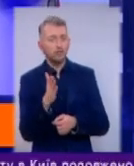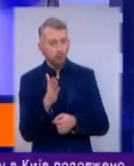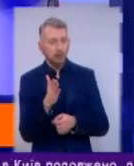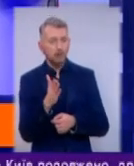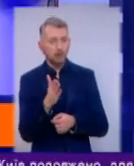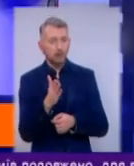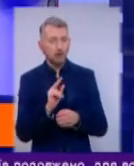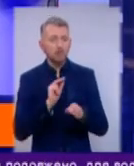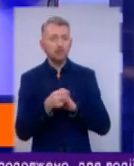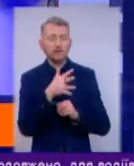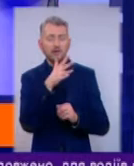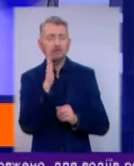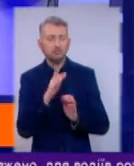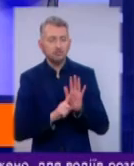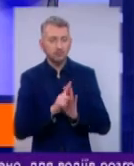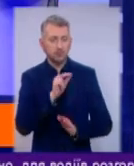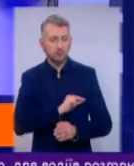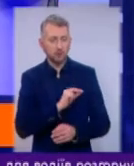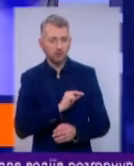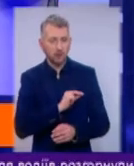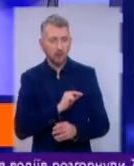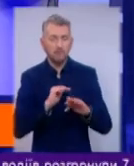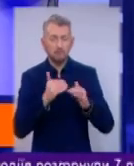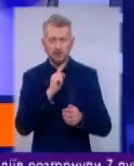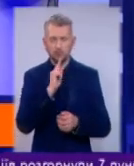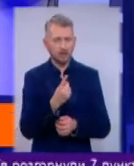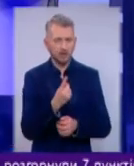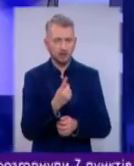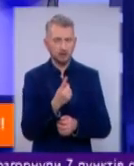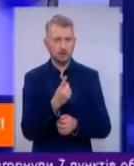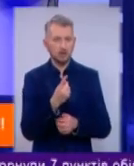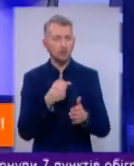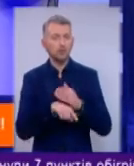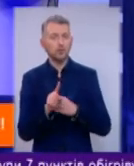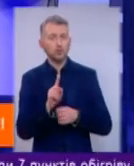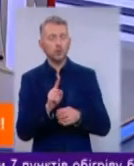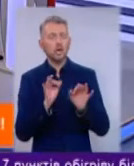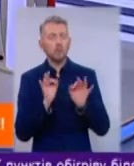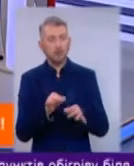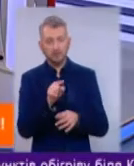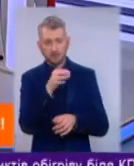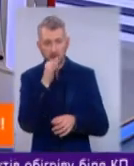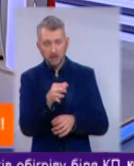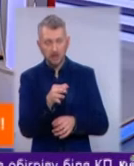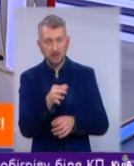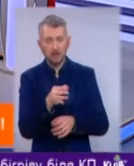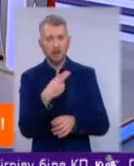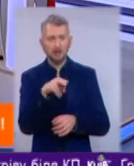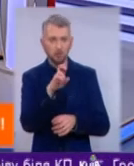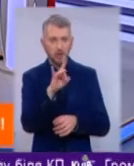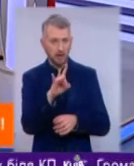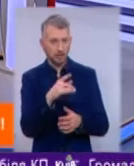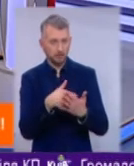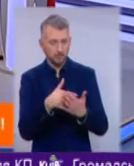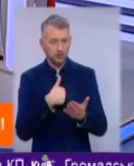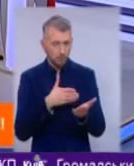запущено, через скільки, з моменту голосування, мінімум рік, тому що правильно пан Андрій зазначив, ДБР, я профільно